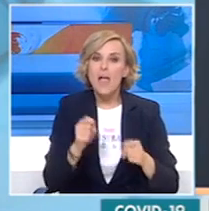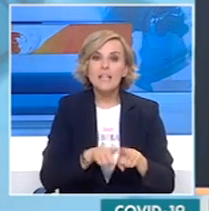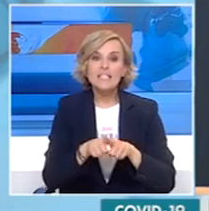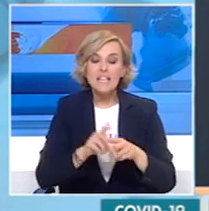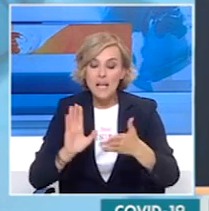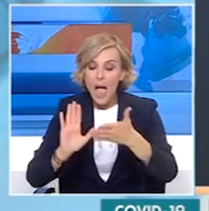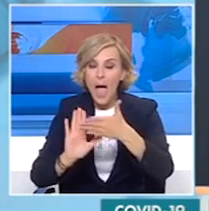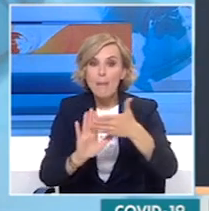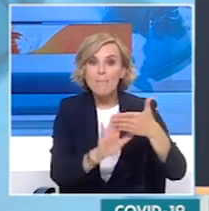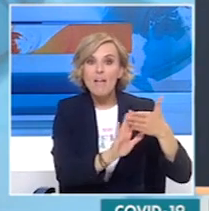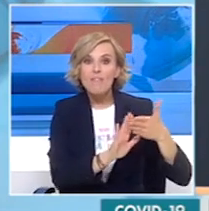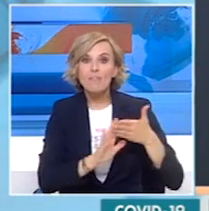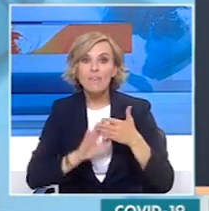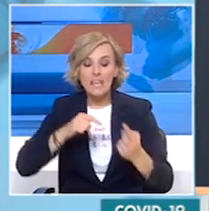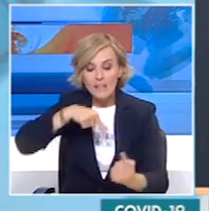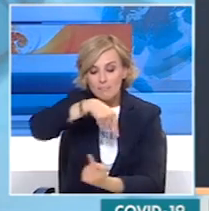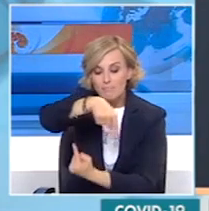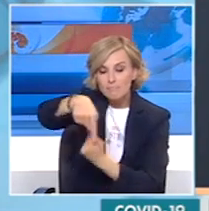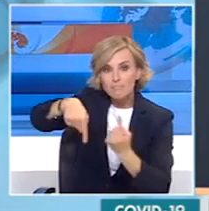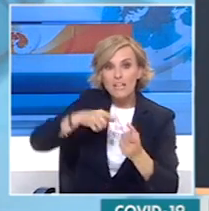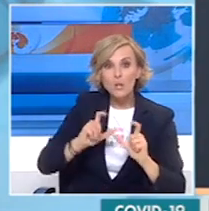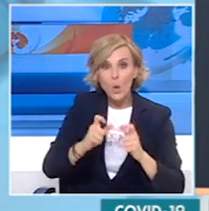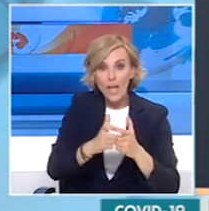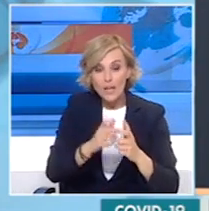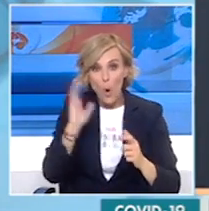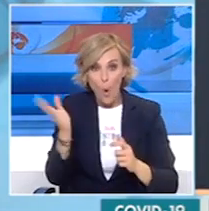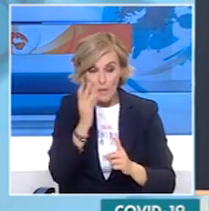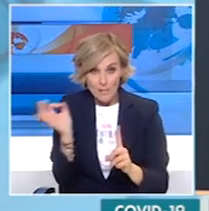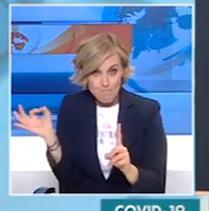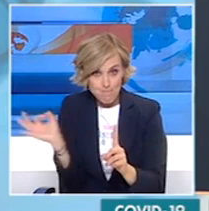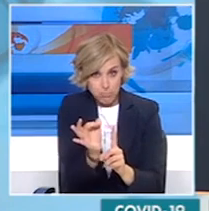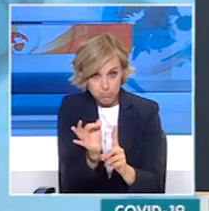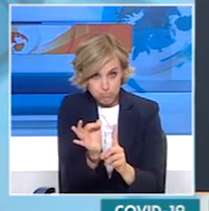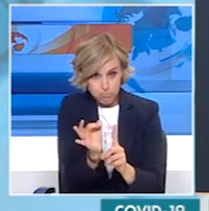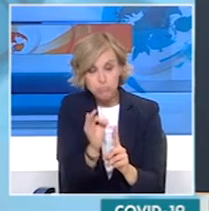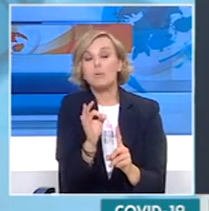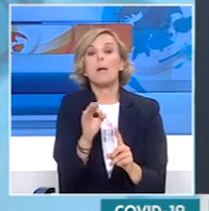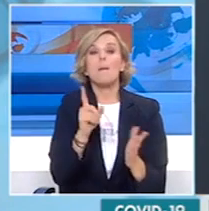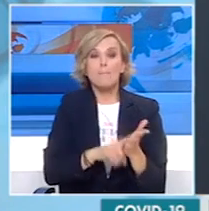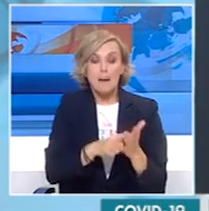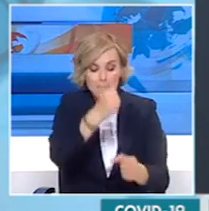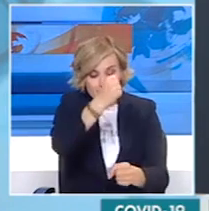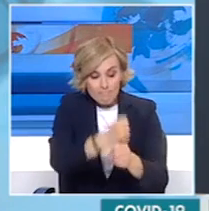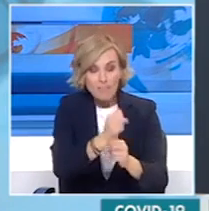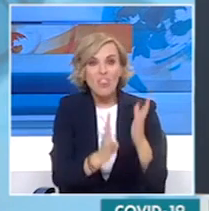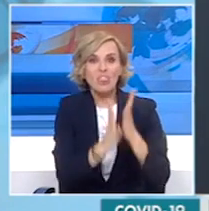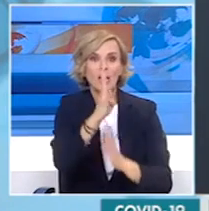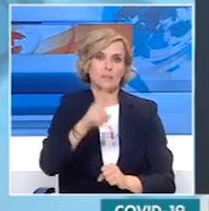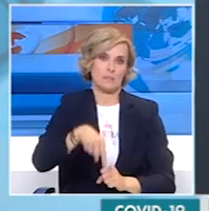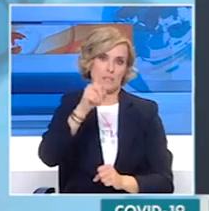και το που καθένα από αυτά κάνει το δικό του κύκλο, αν δεν μπει σε καραντίνα, κρουσμάτων τα οποία έχουν έρθει από το εξωτερικό, κρουσμάτων τα οποία έχουν